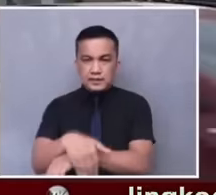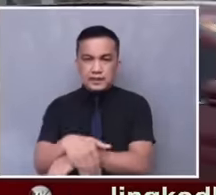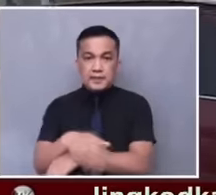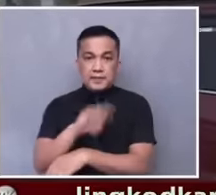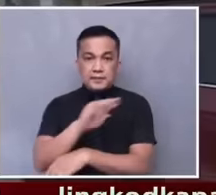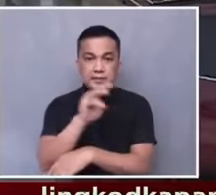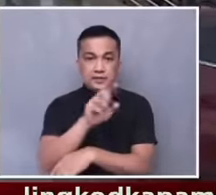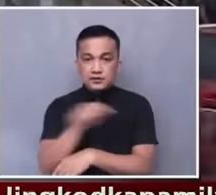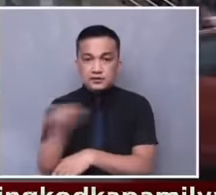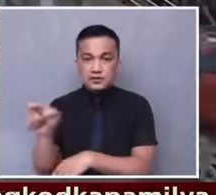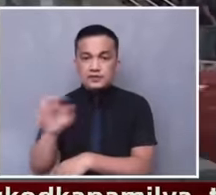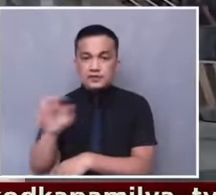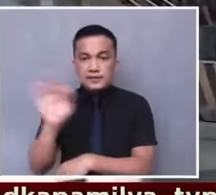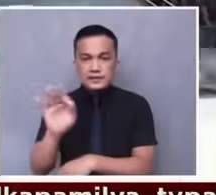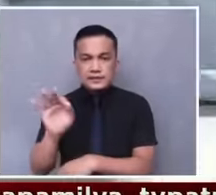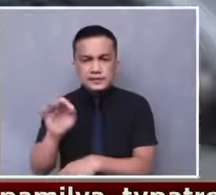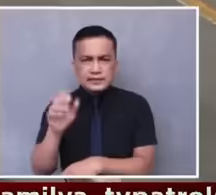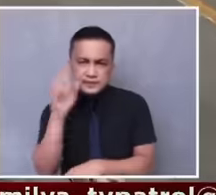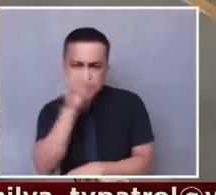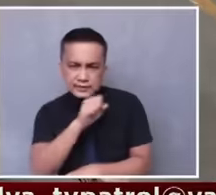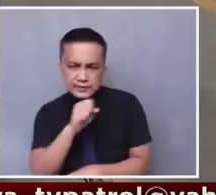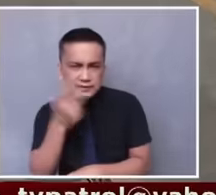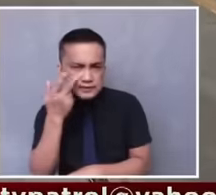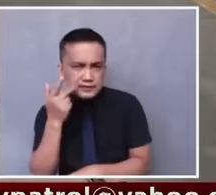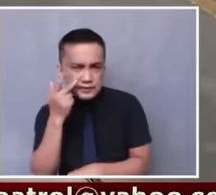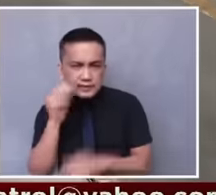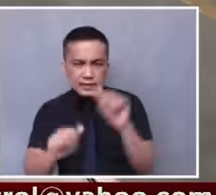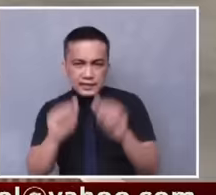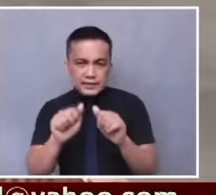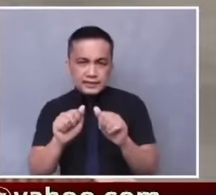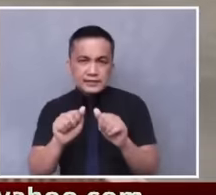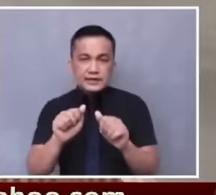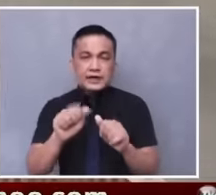at ia-assess ang modified coding scheme sa loob ng